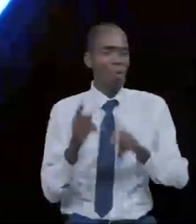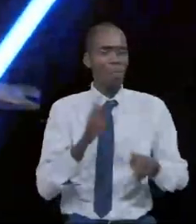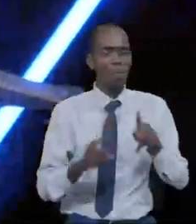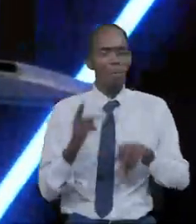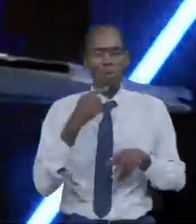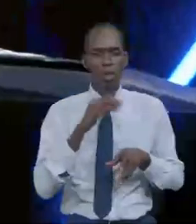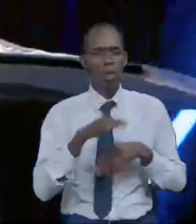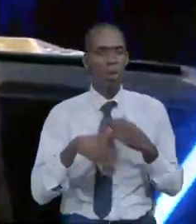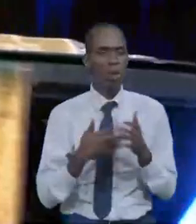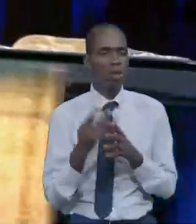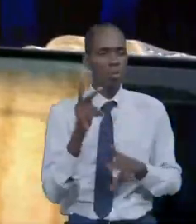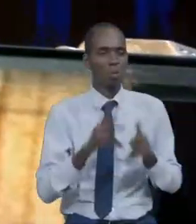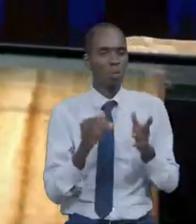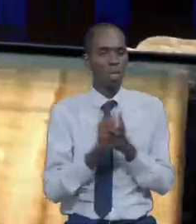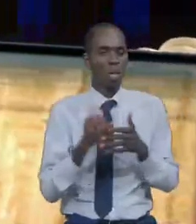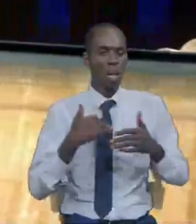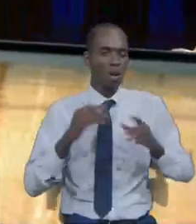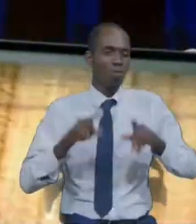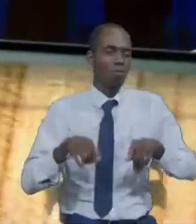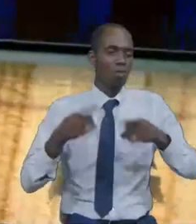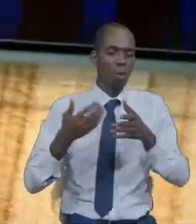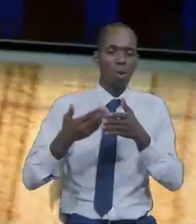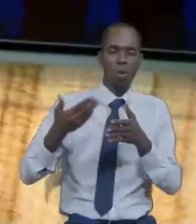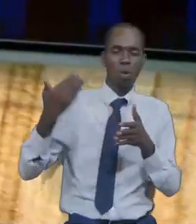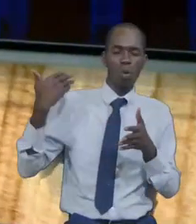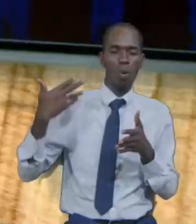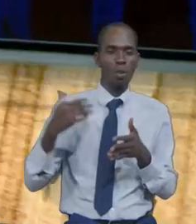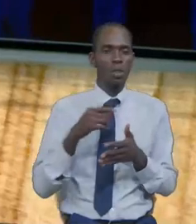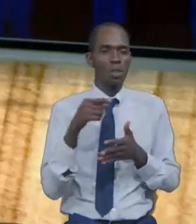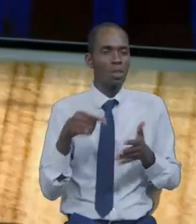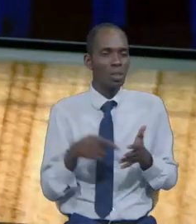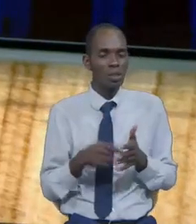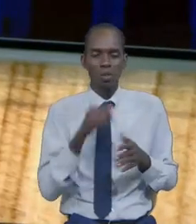m'ont précédé, peu importe ce qu'ils ont fait, voici ce que moi je fais.